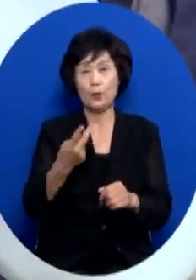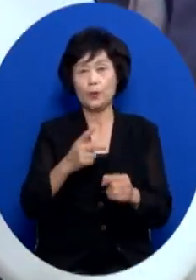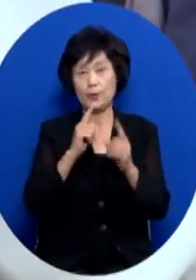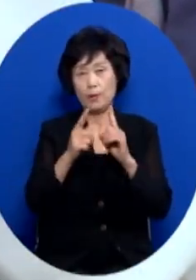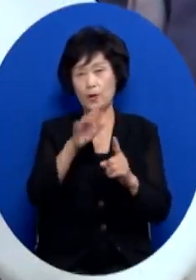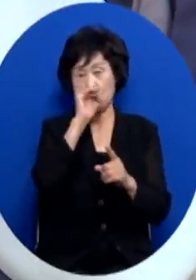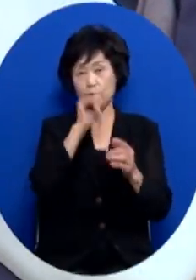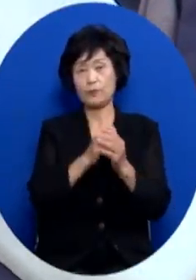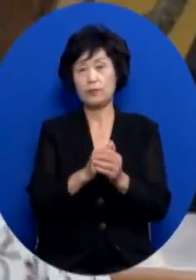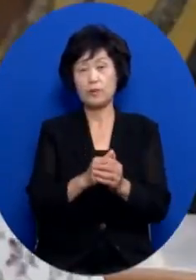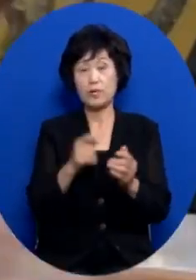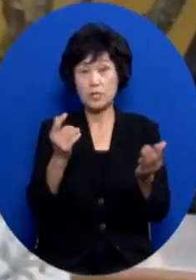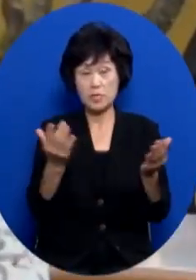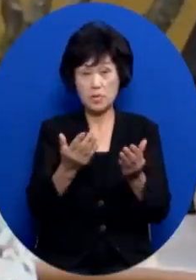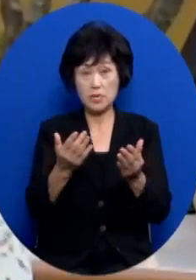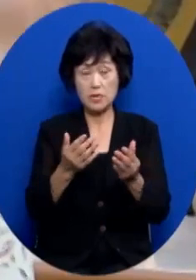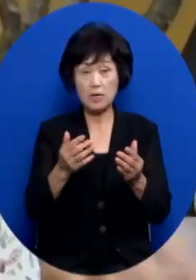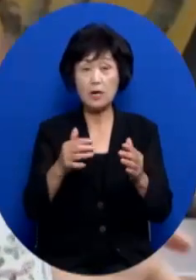인구감소라는